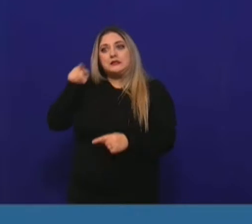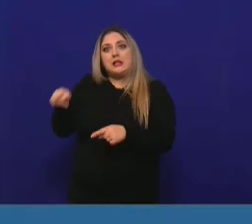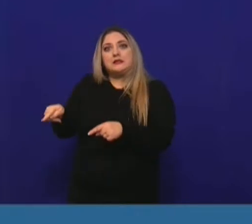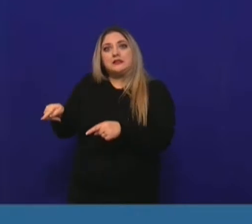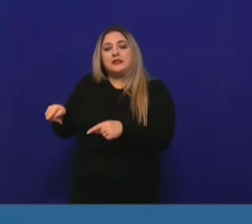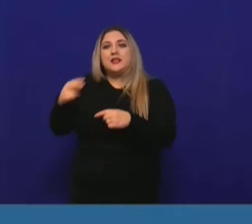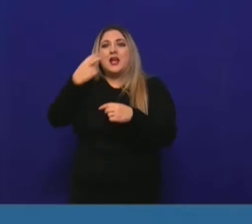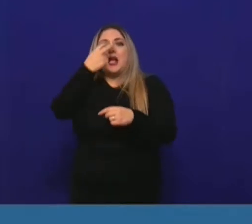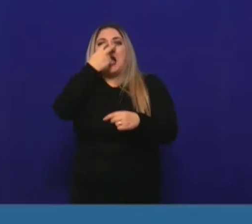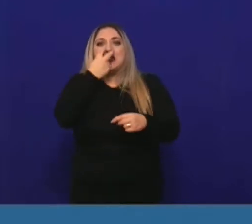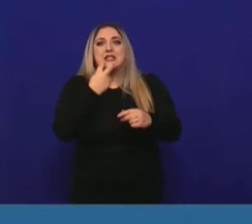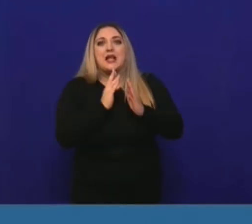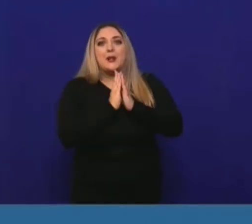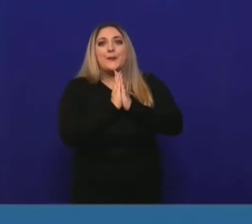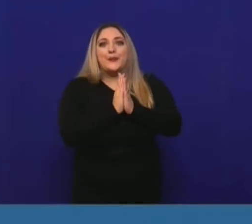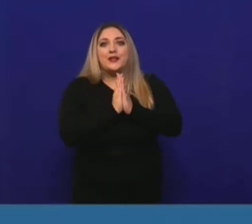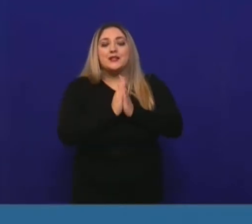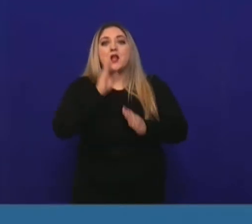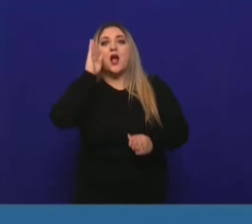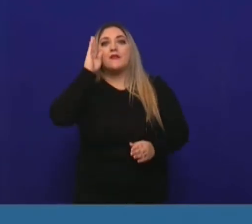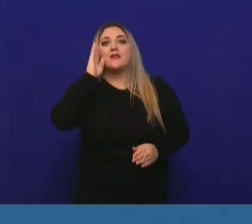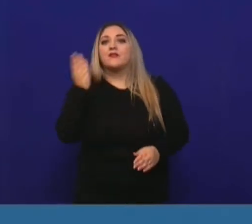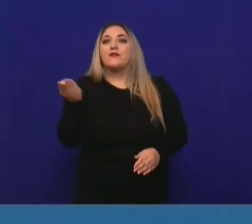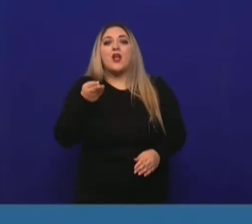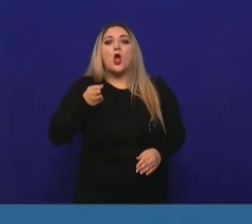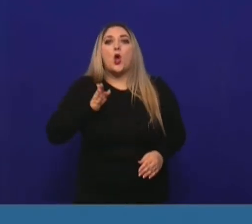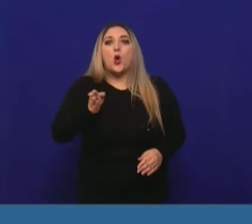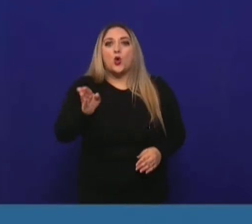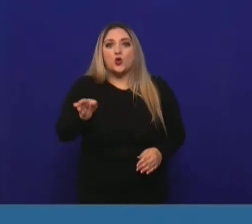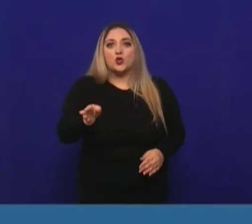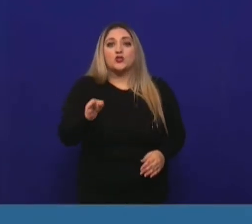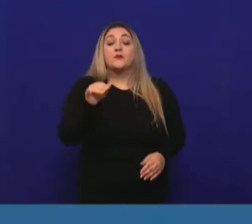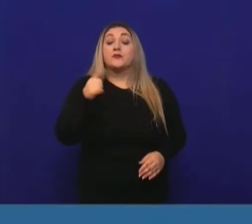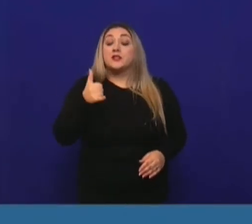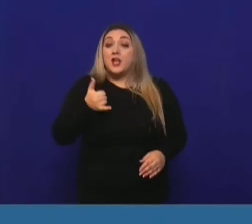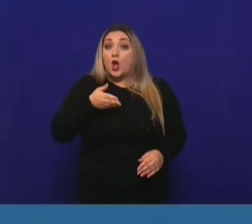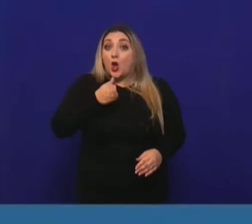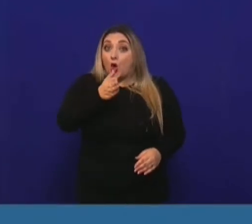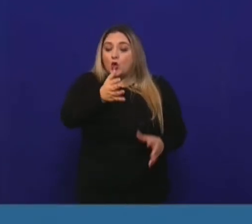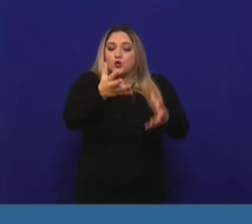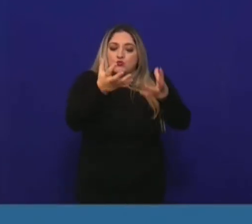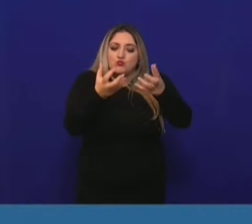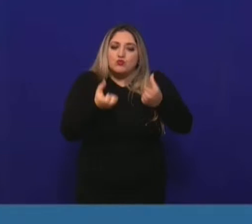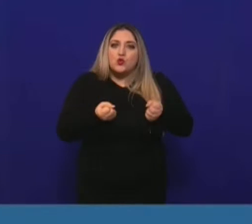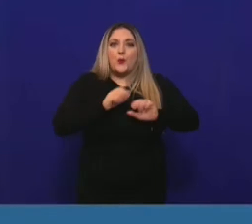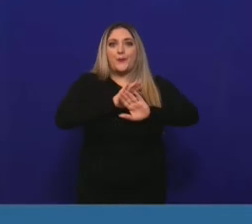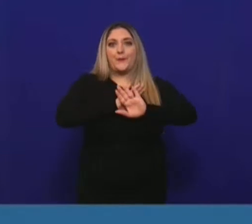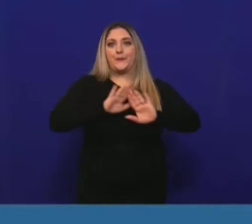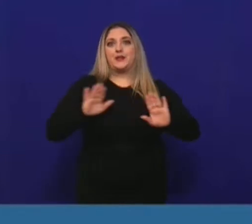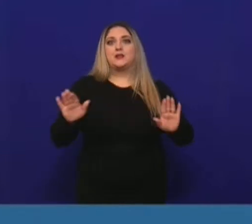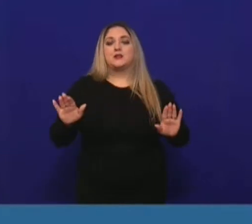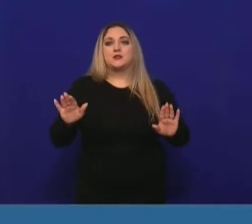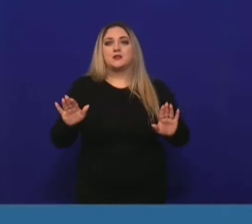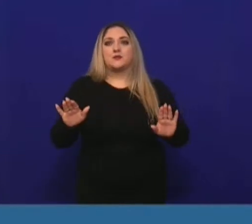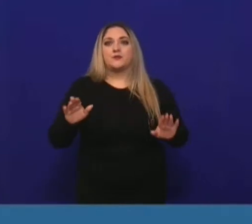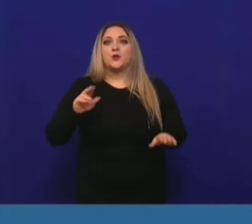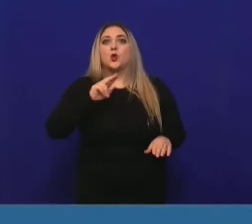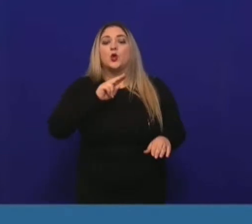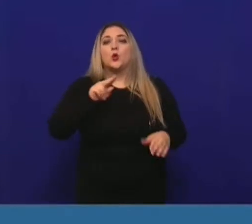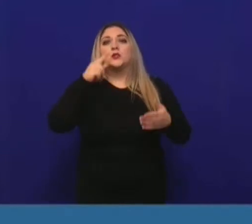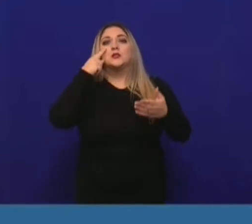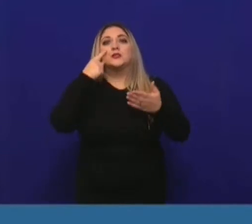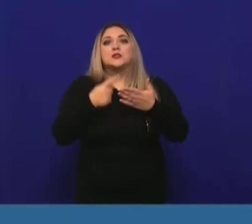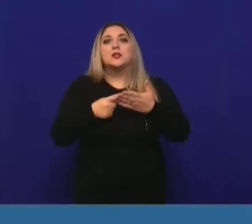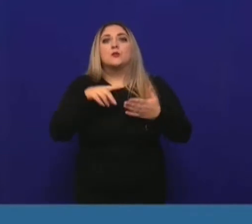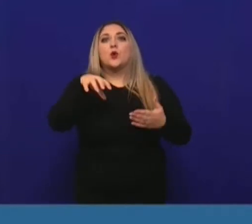lill-anzjani biex noqogħdu attenti fejn imorru li dejjem jekk noħorġu għal dak li huwa bżonn jus, imma jekk noħorġu insibu postijiet